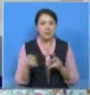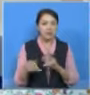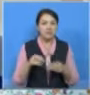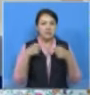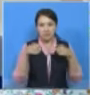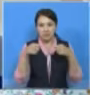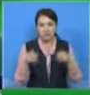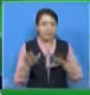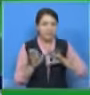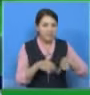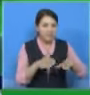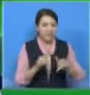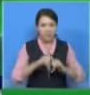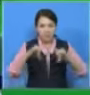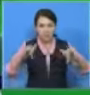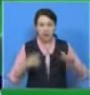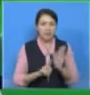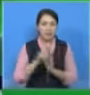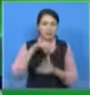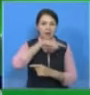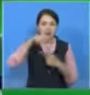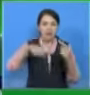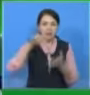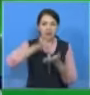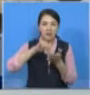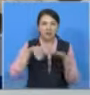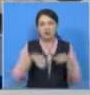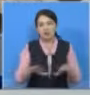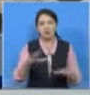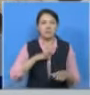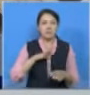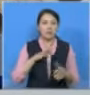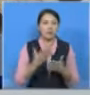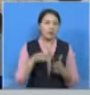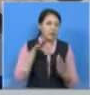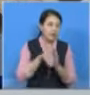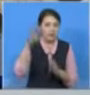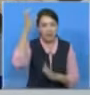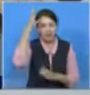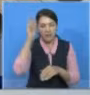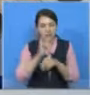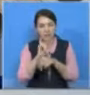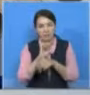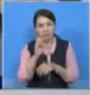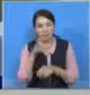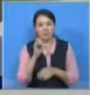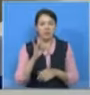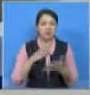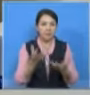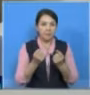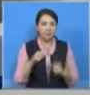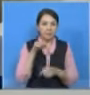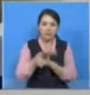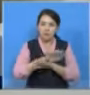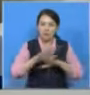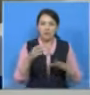сатты. Кейін кәсібін кеңейту үшін бастау бизнес жобасына қатысуға шешім қабылдаған. Қосымша білім алып, грантқа ие болды. Мұнымен тоқтамай